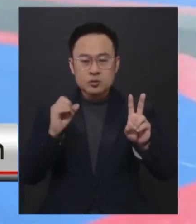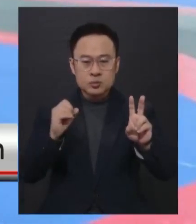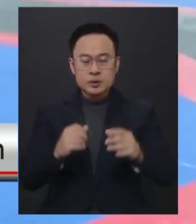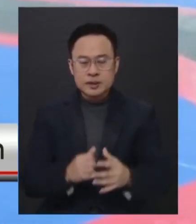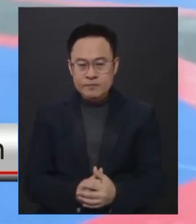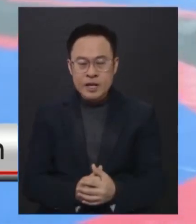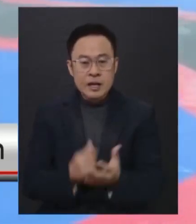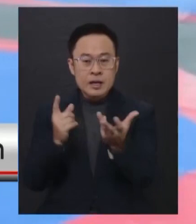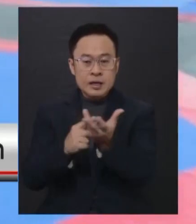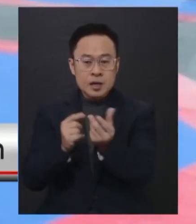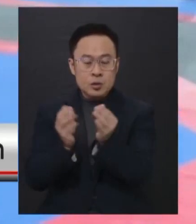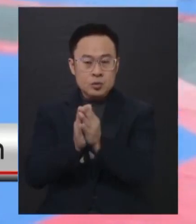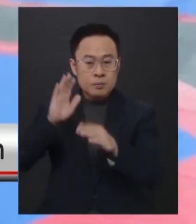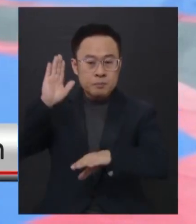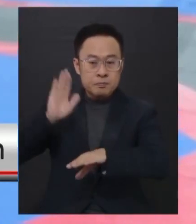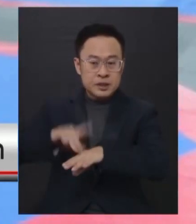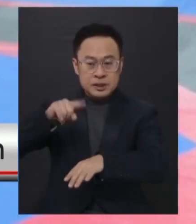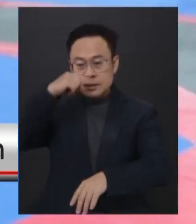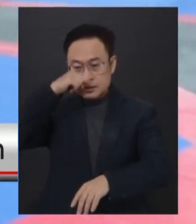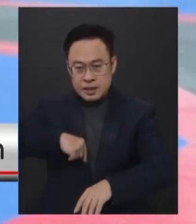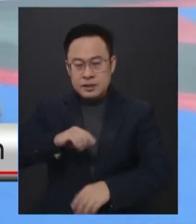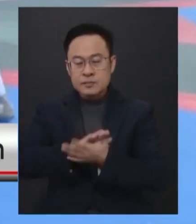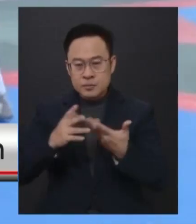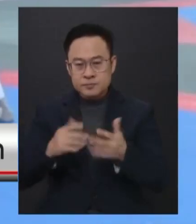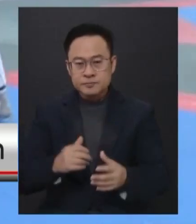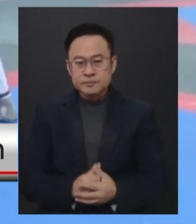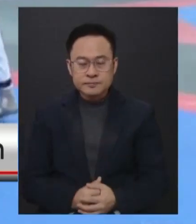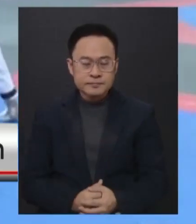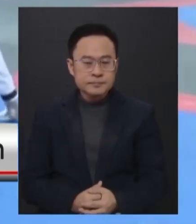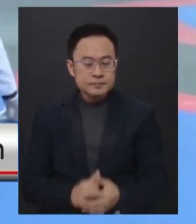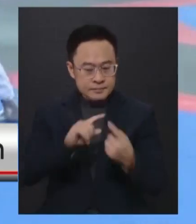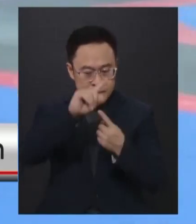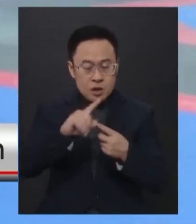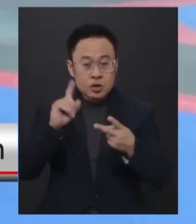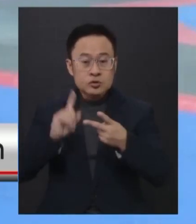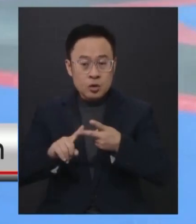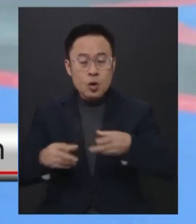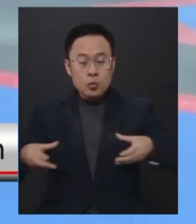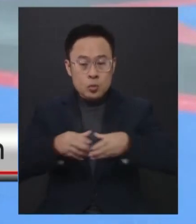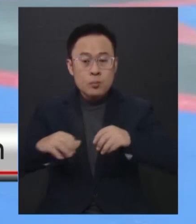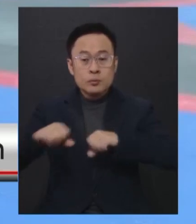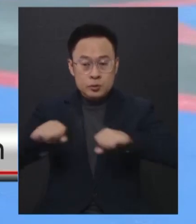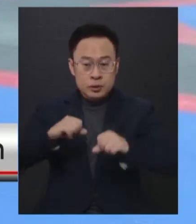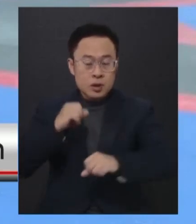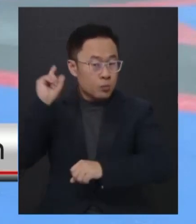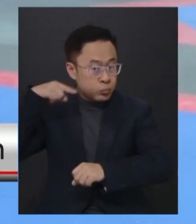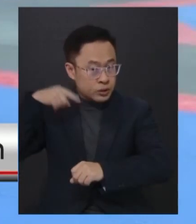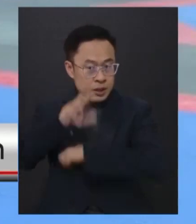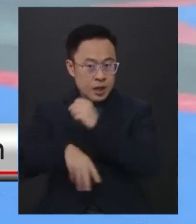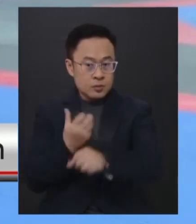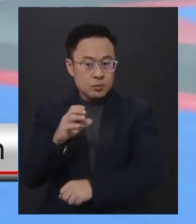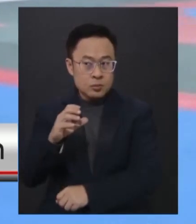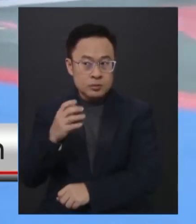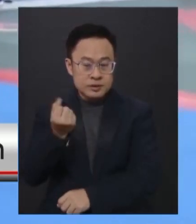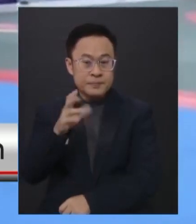อร์1ประเทศไทยค่ะในขณะที่อีกรุ่นค่ะเป็นรุ่นเยาวชนรุ่นอายุไม่เกิน17ปีหญิงน้ำหนักไม่เกิน46